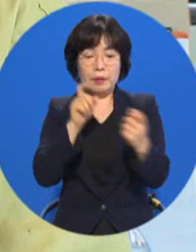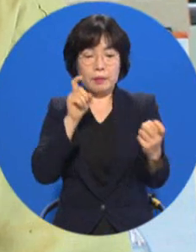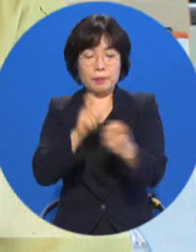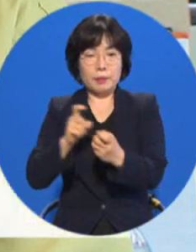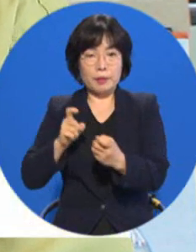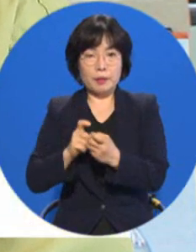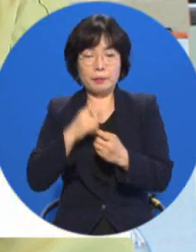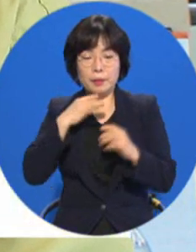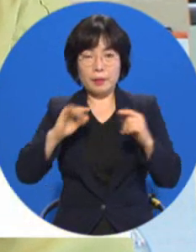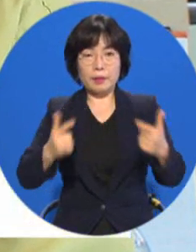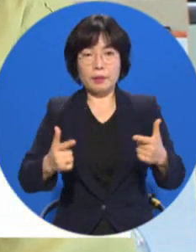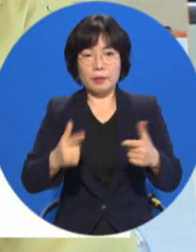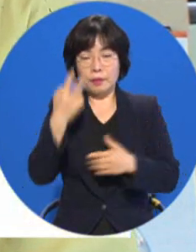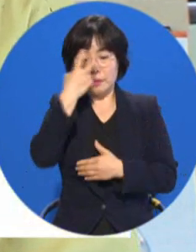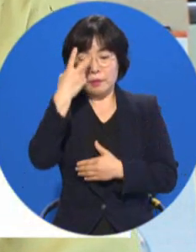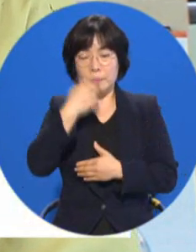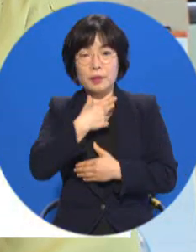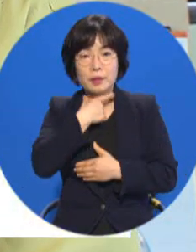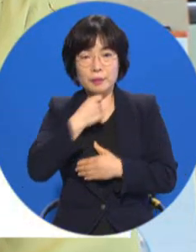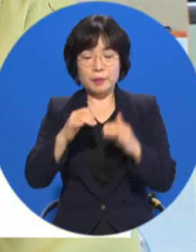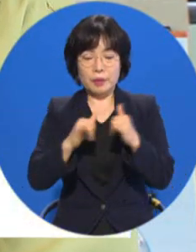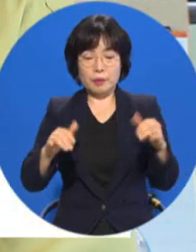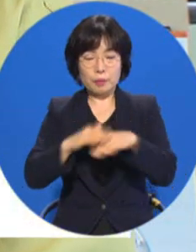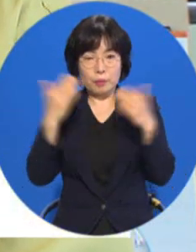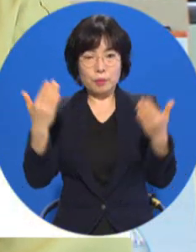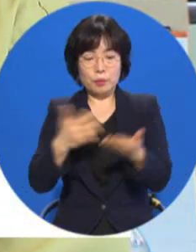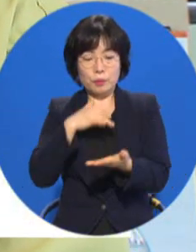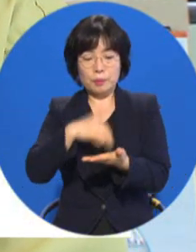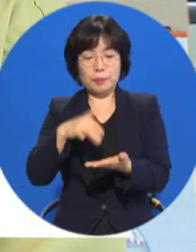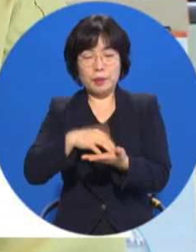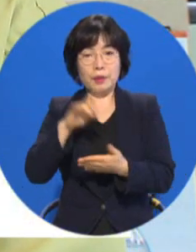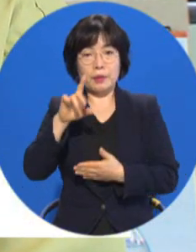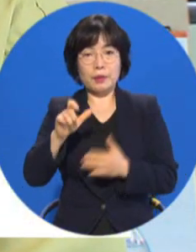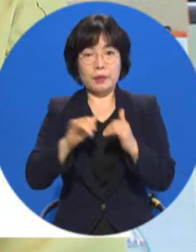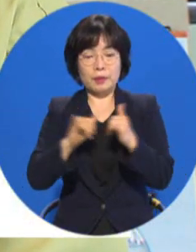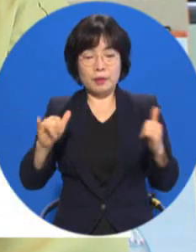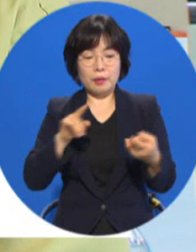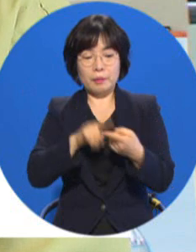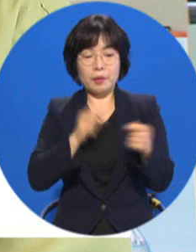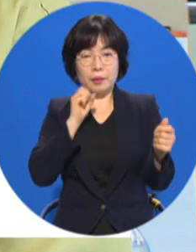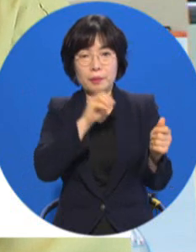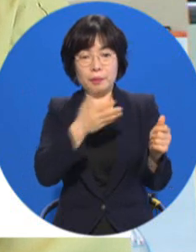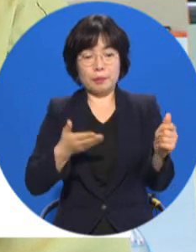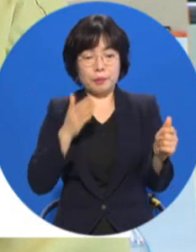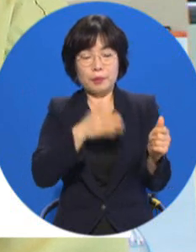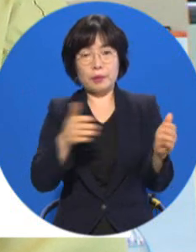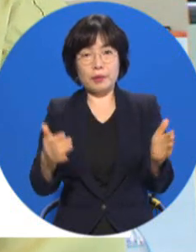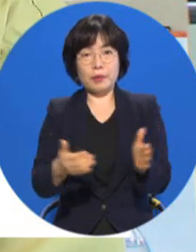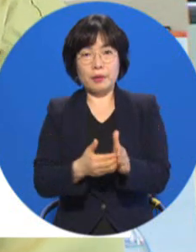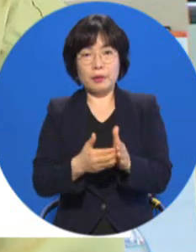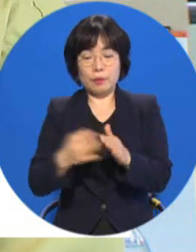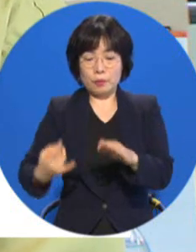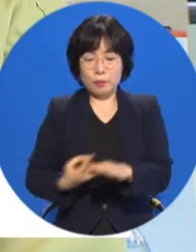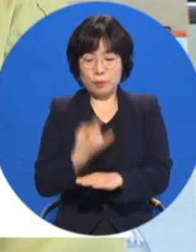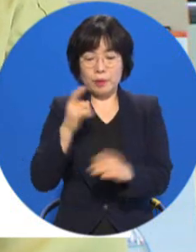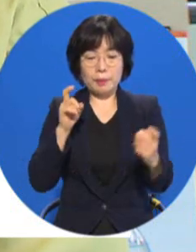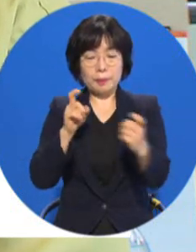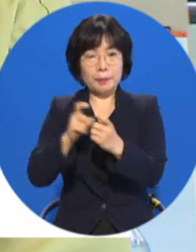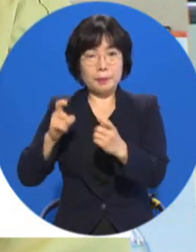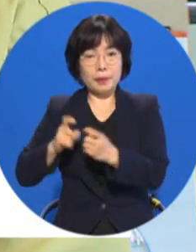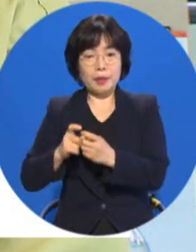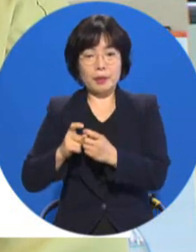접촉자뿐만 아니라 검사를 원하실 분까지 해서 지금 총 15건을 의뢰를 하였습니다. 그리고 그 외의